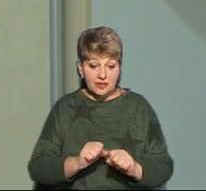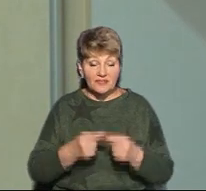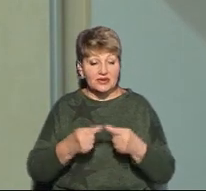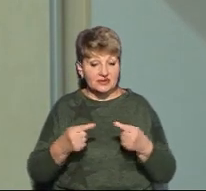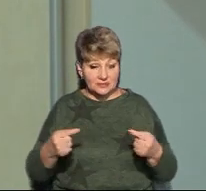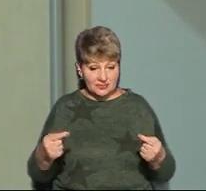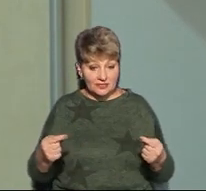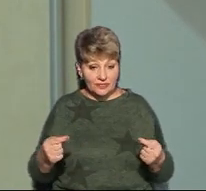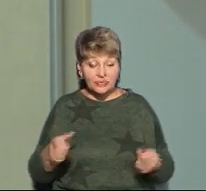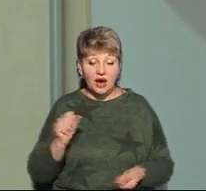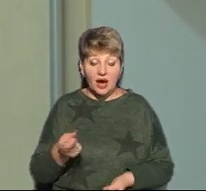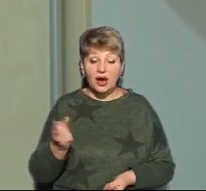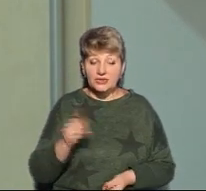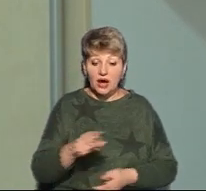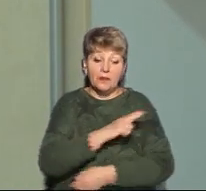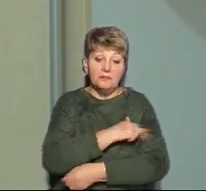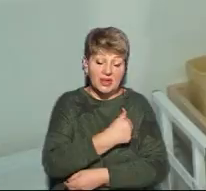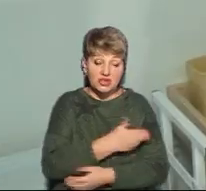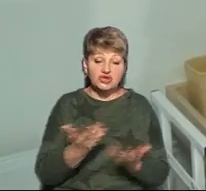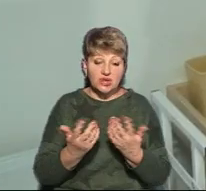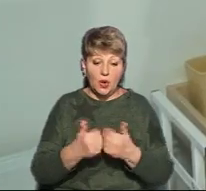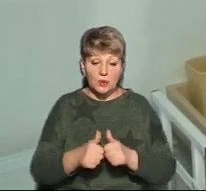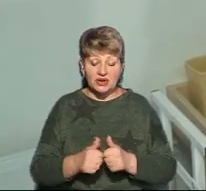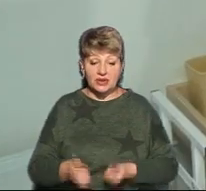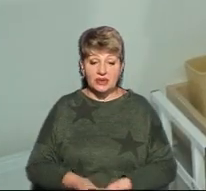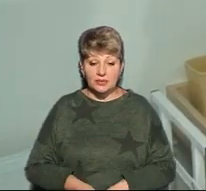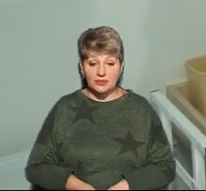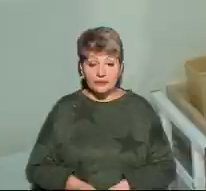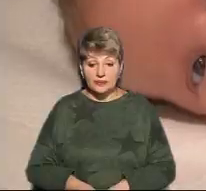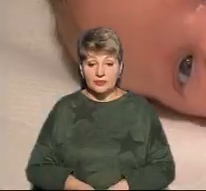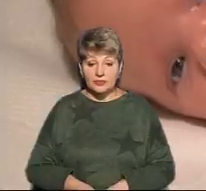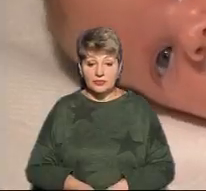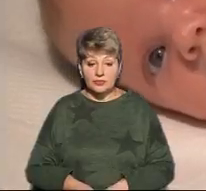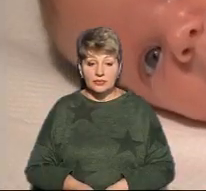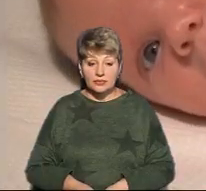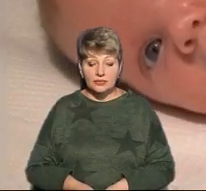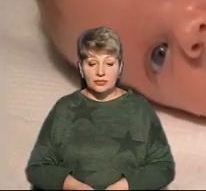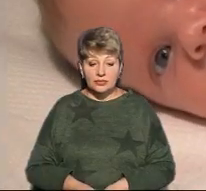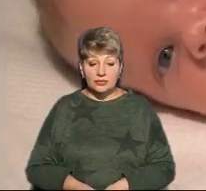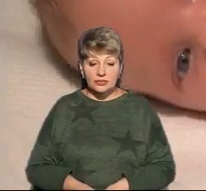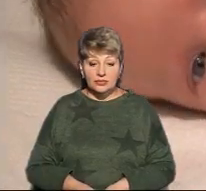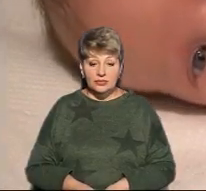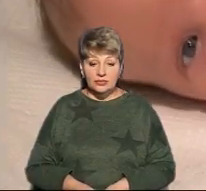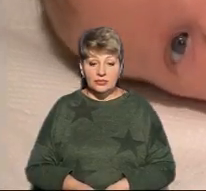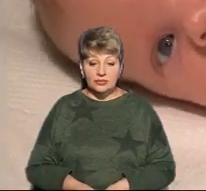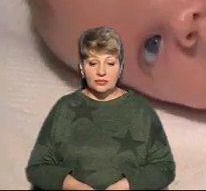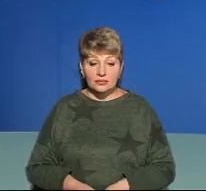засоби індивідуального захисту, а також медичне обладнання. Тетяна Рева, Олег Кураш. Новини на Суспільному. Черкаси.